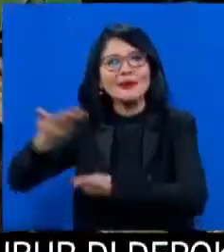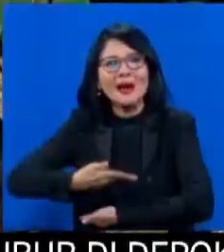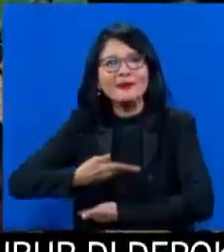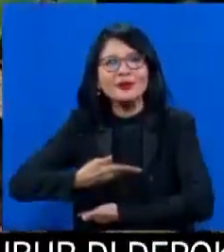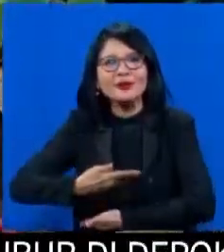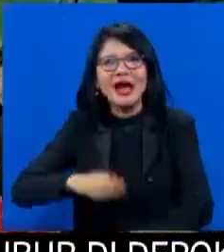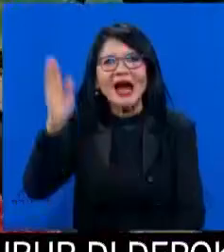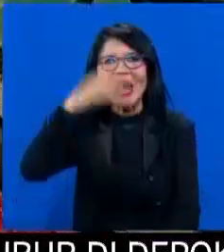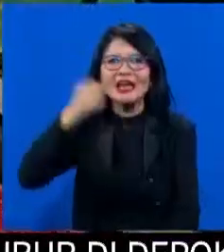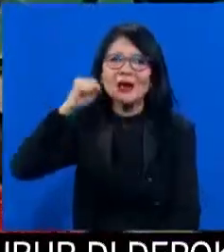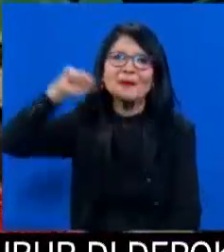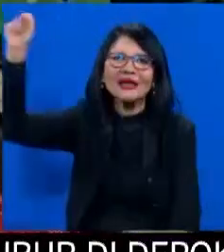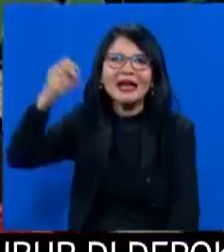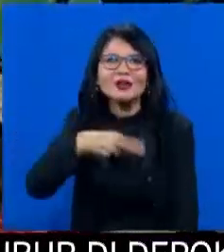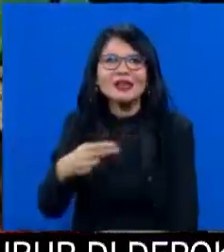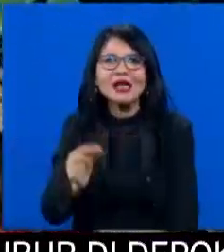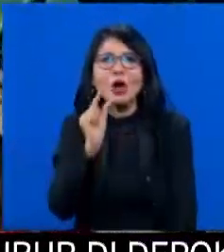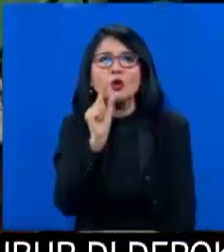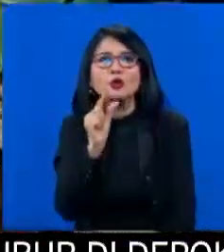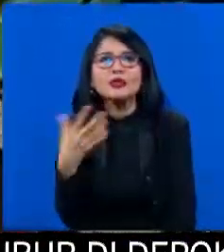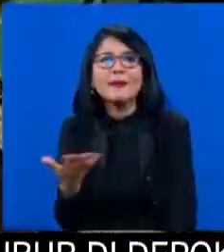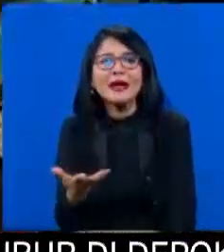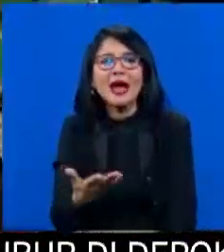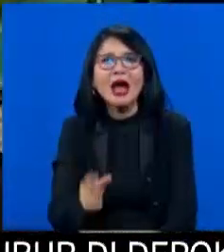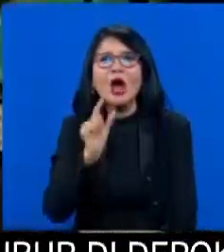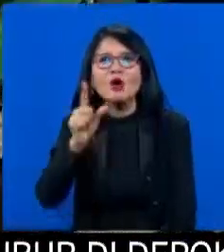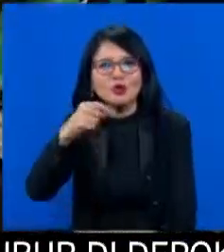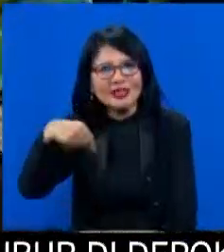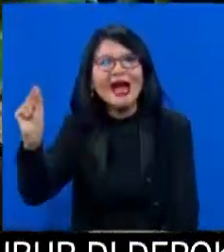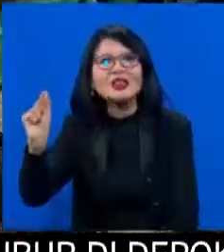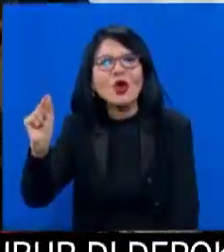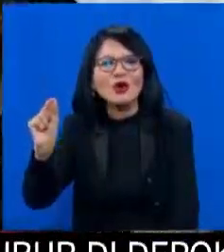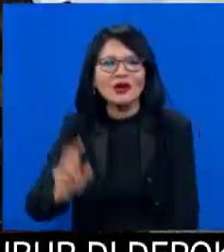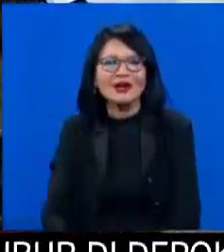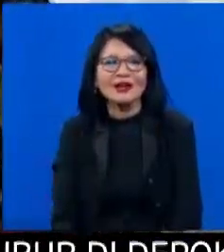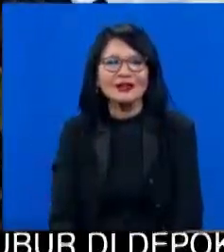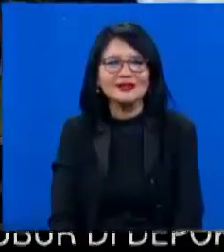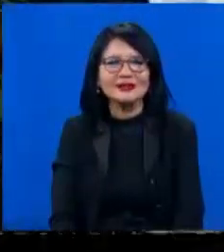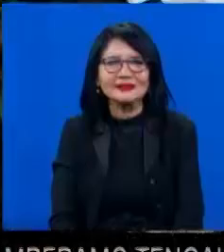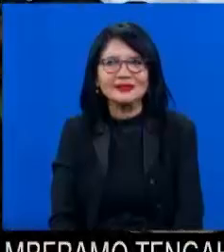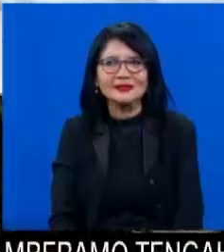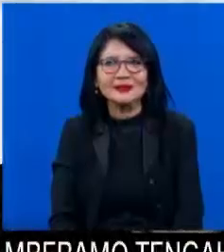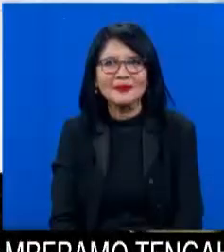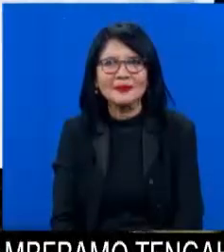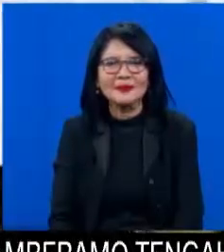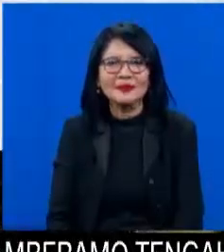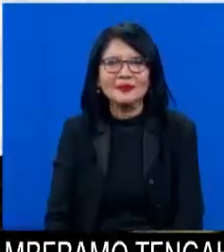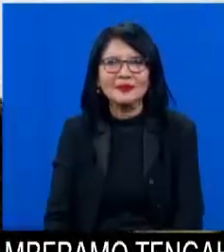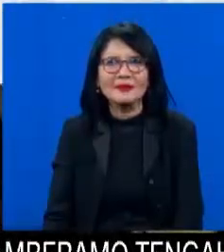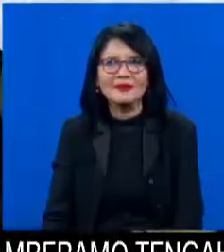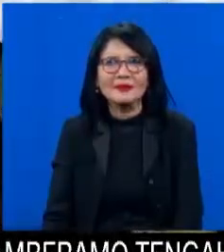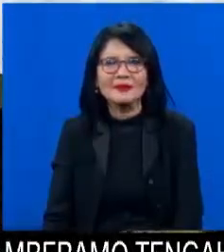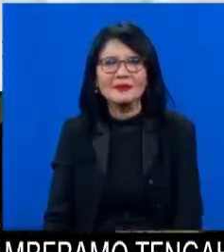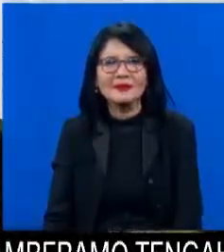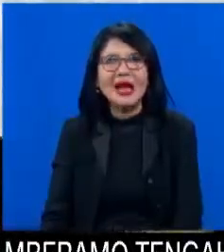Oh gitu. Ya. Untuk di mana Bu belinya? Untuk pasangnya? Untuk di kantor. Di kantor. Oh gitu. Kita sebagai warga Indonesia yang baik harus